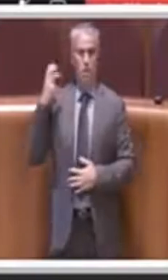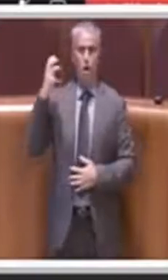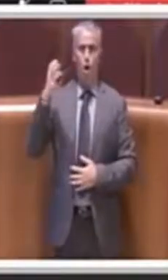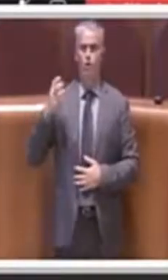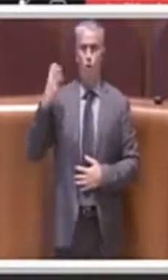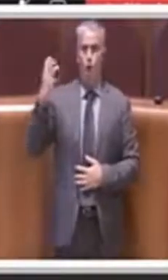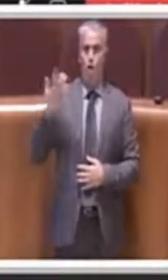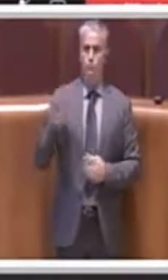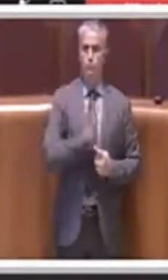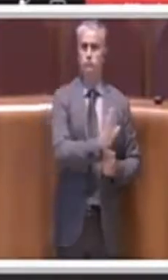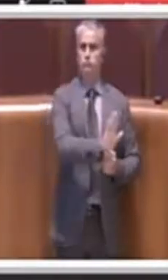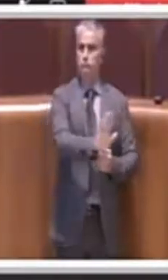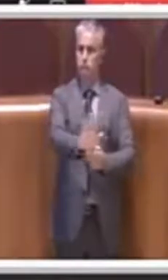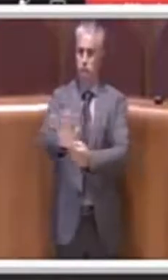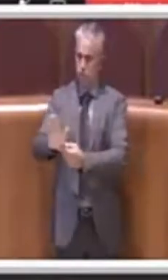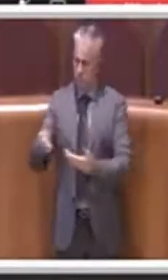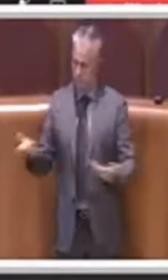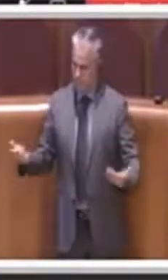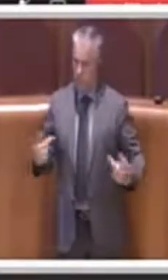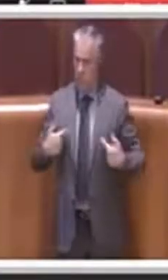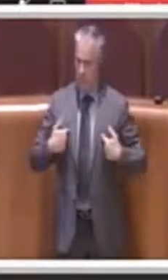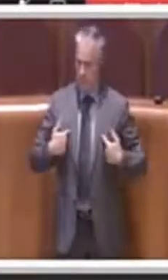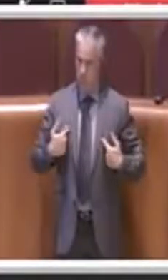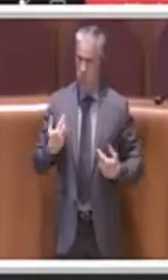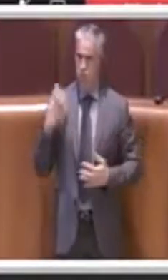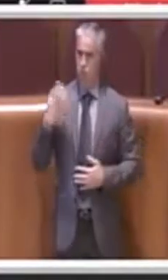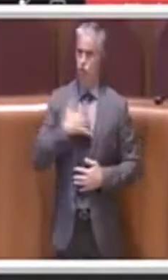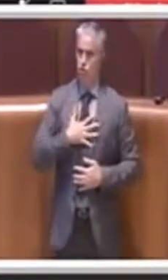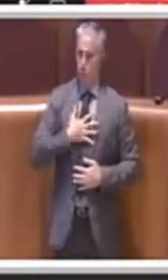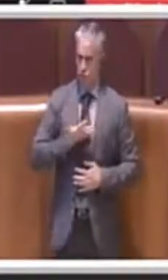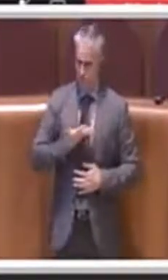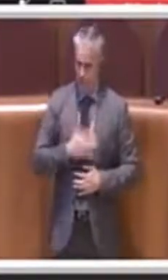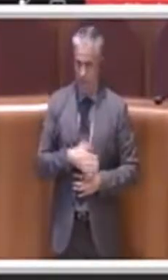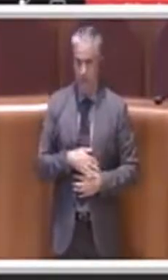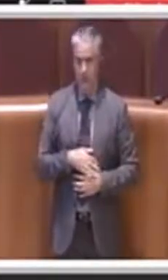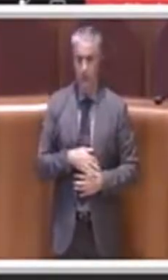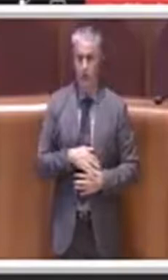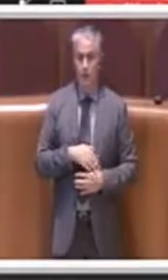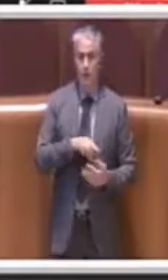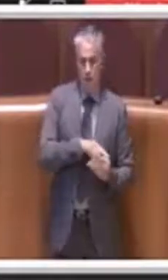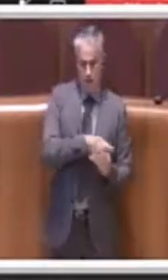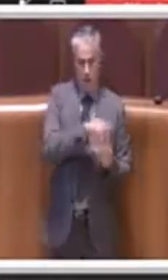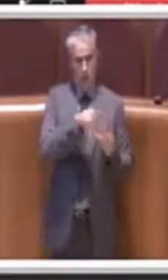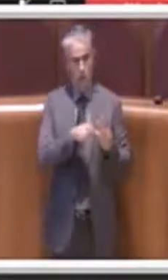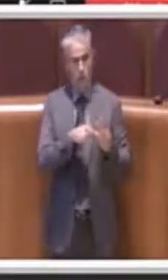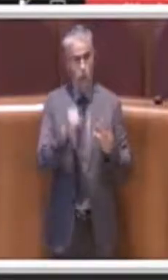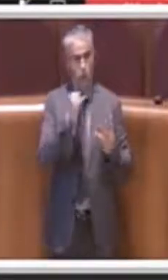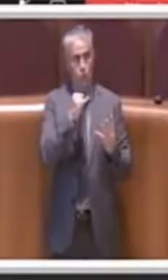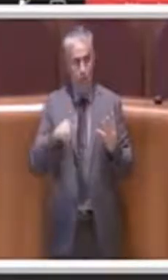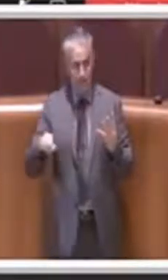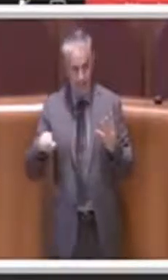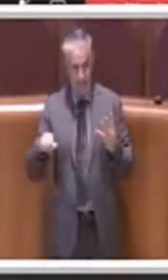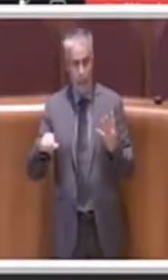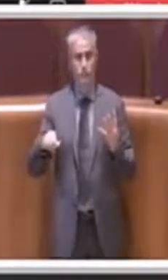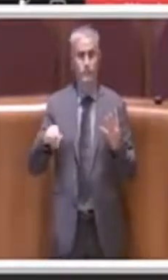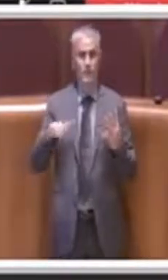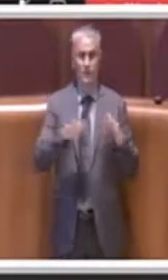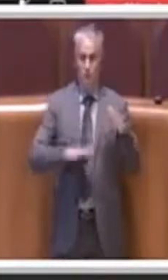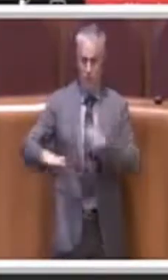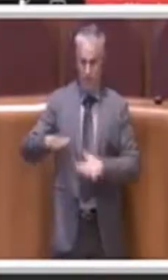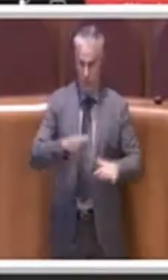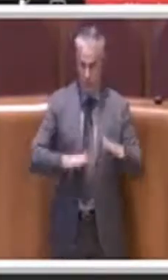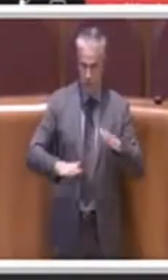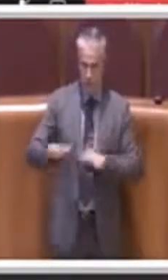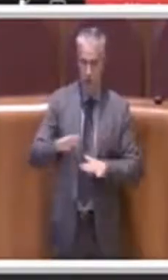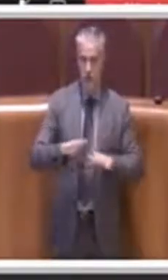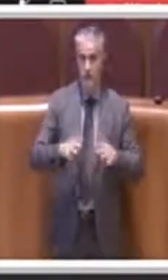fiero assolutamente anche io. L'ultimo dato che invece mi corre anche questo,